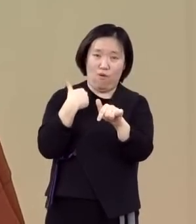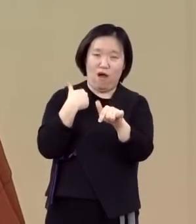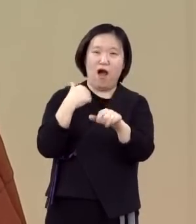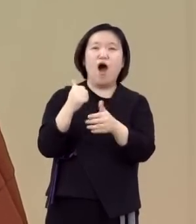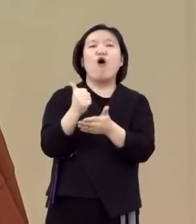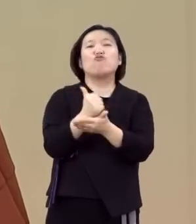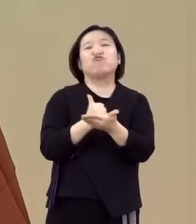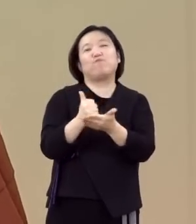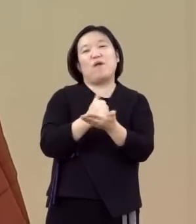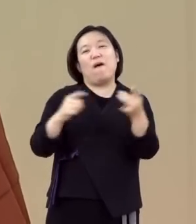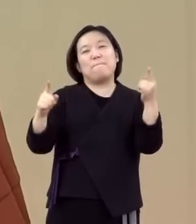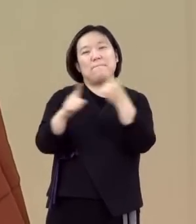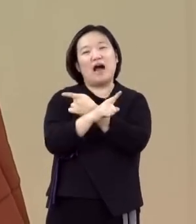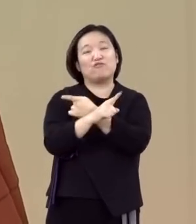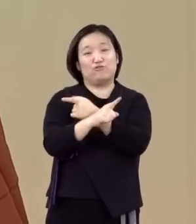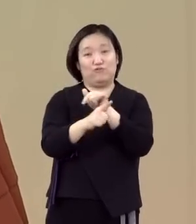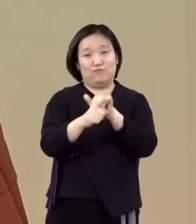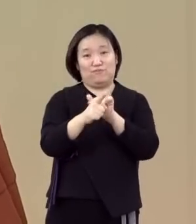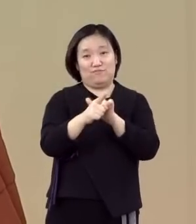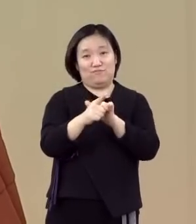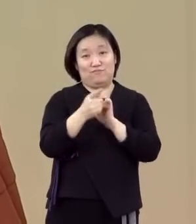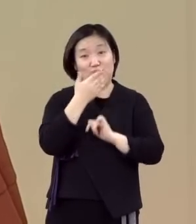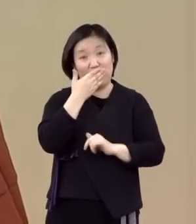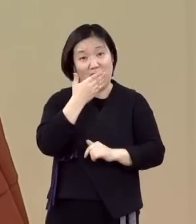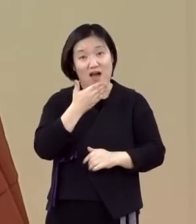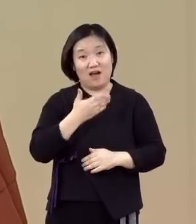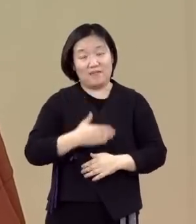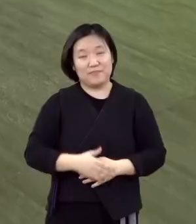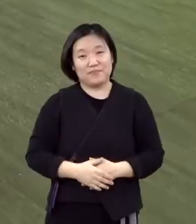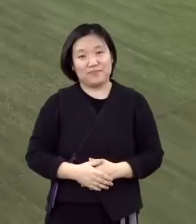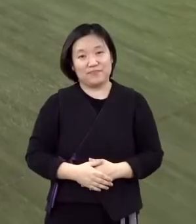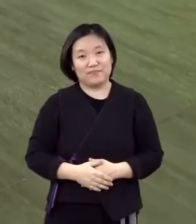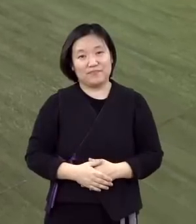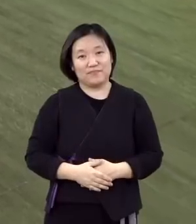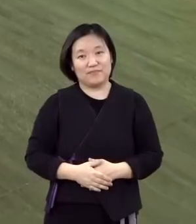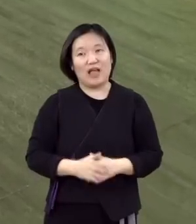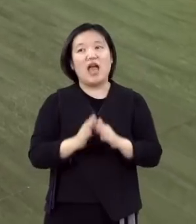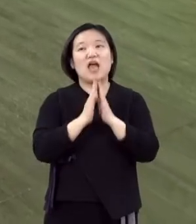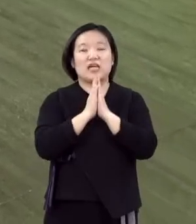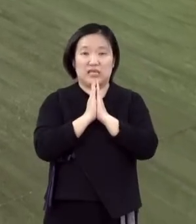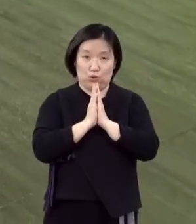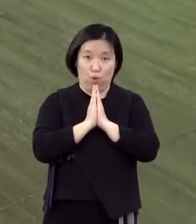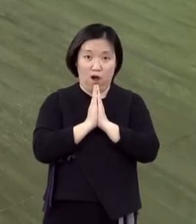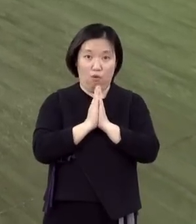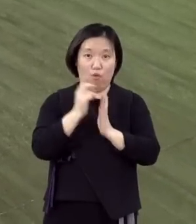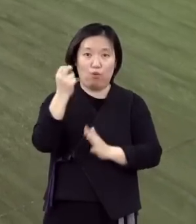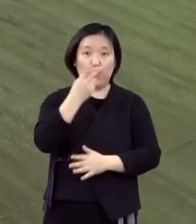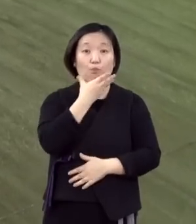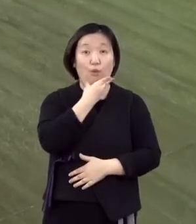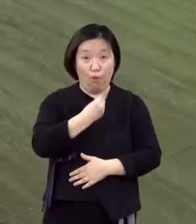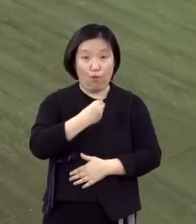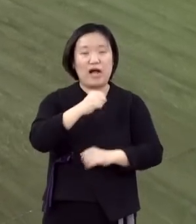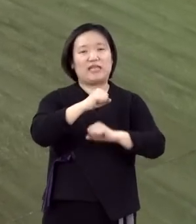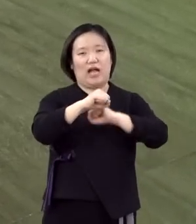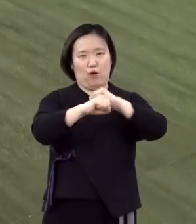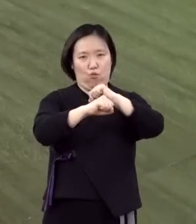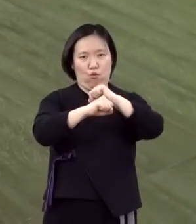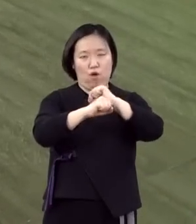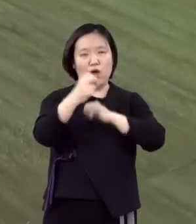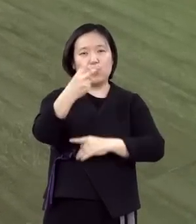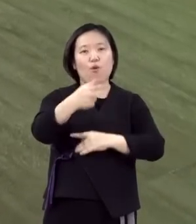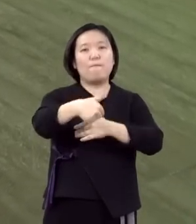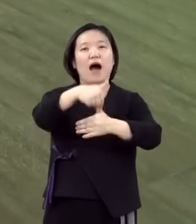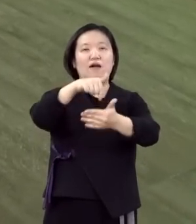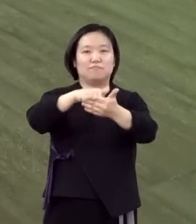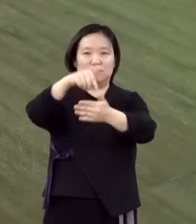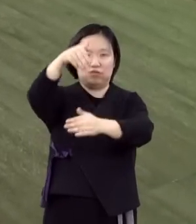운명과 괴로운미래를바꿀수있는가장중요한열쇠입니다.부디기도해주세요. 공적을쌓아주세요.